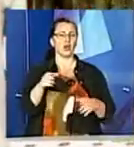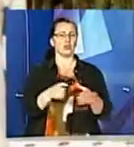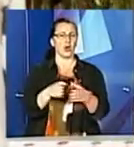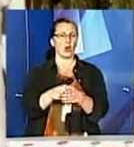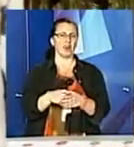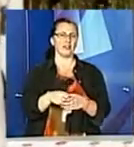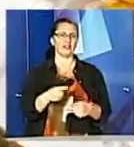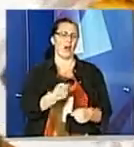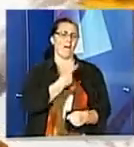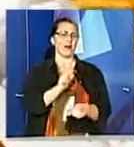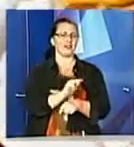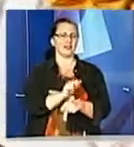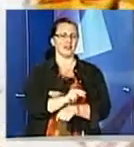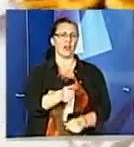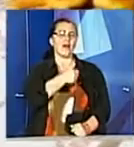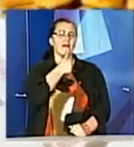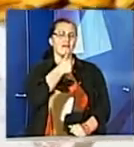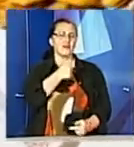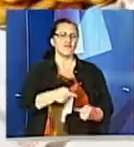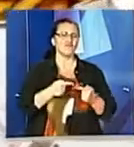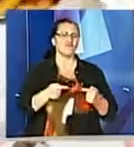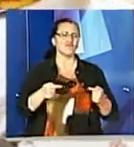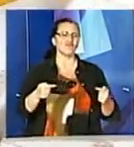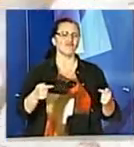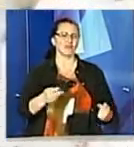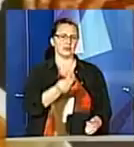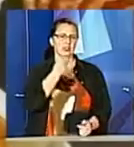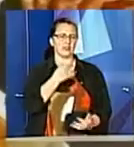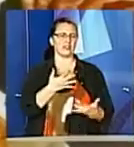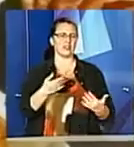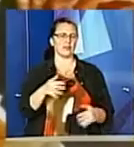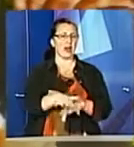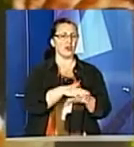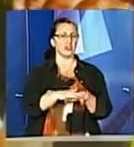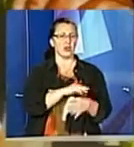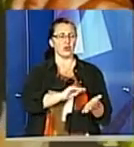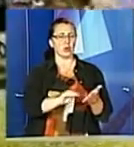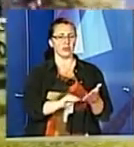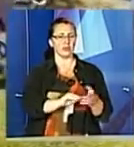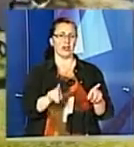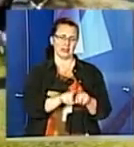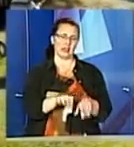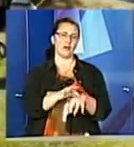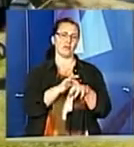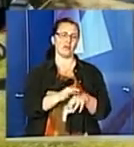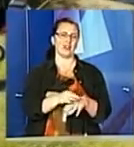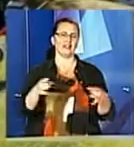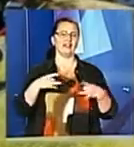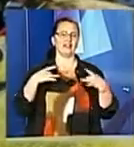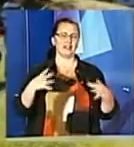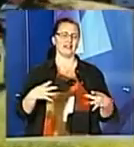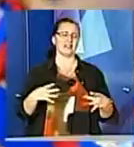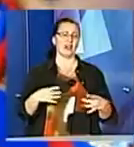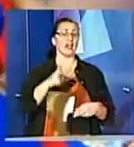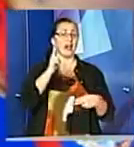народних умілець, а ще дегустації унікальних страв за стародавніми народними рецептами. Саме так відбувалося свято в селі Соколя, а